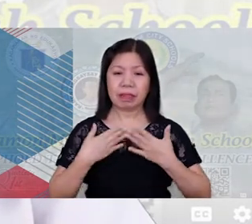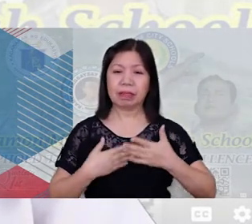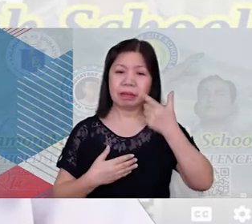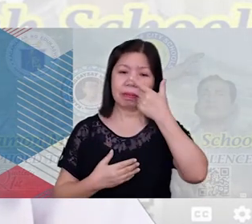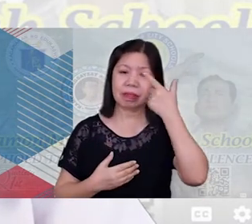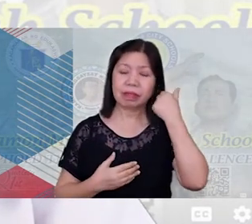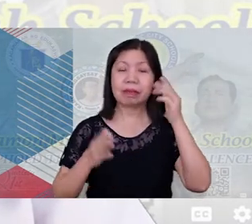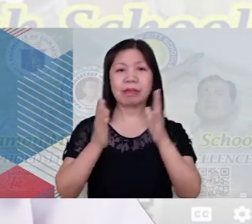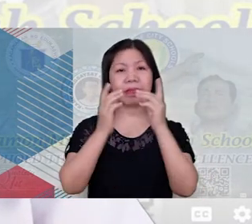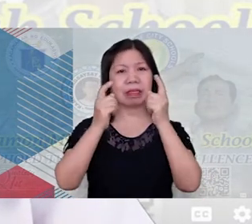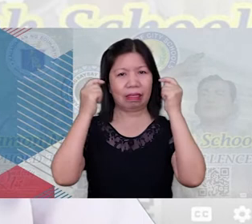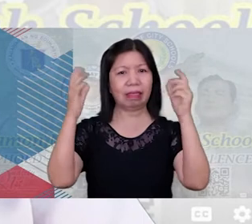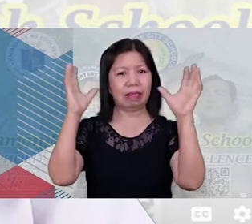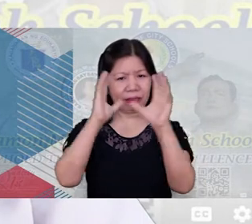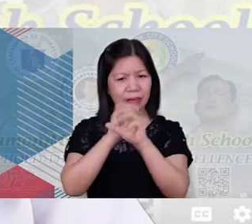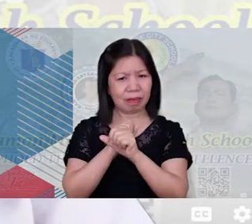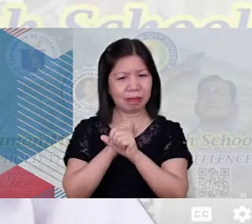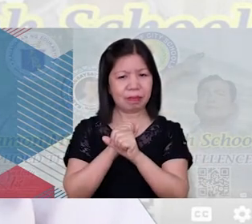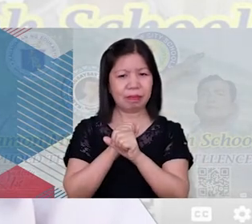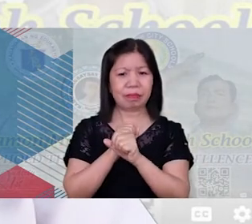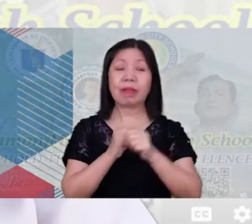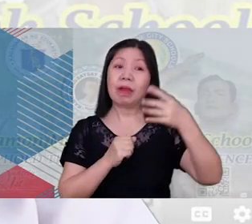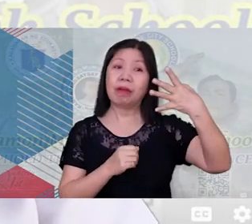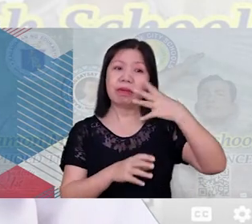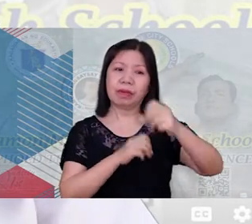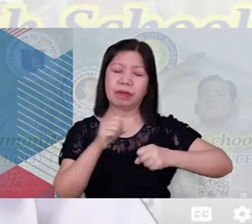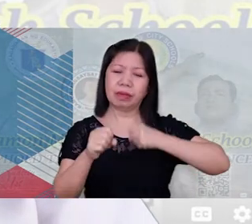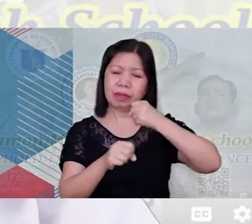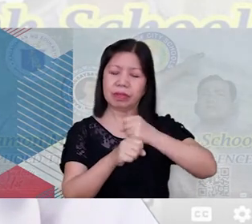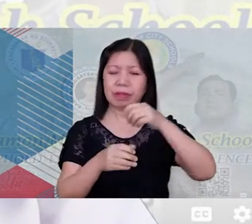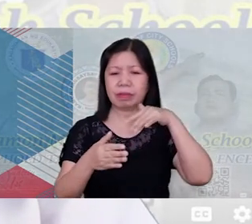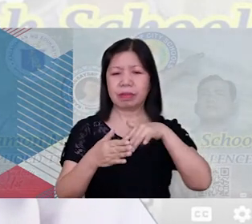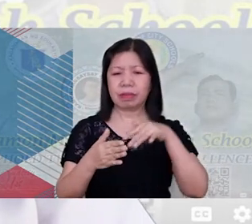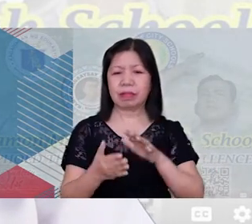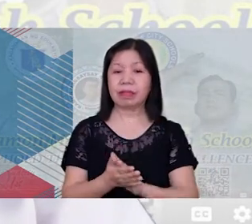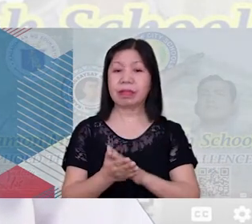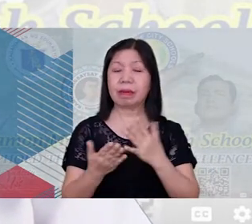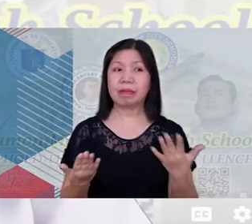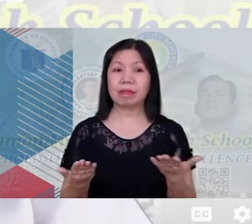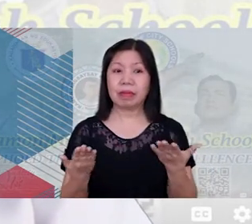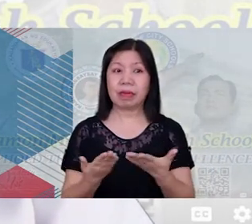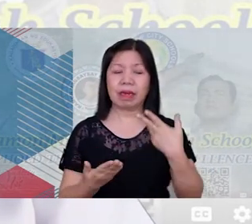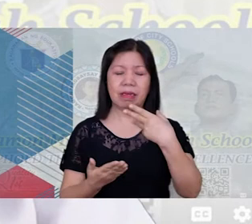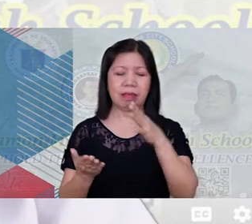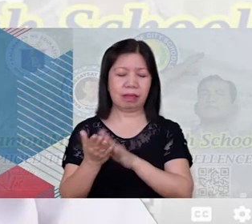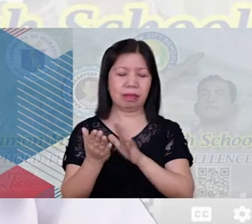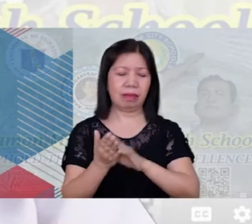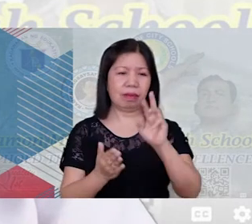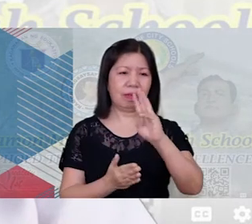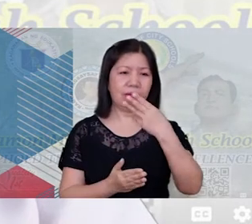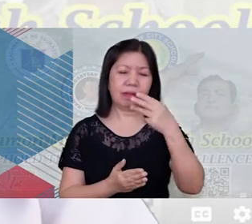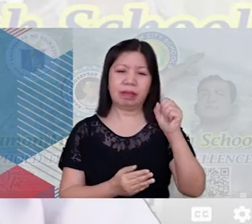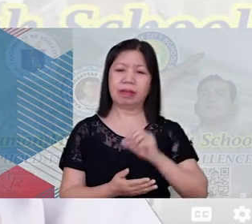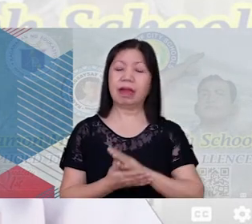Masaya sapagkat matagumpay na natapos natin ang 4 na taong pag-aaral sa mataas na paaralang Ramon